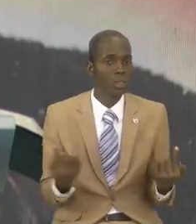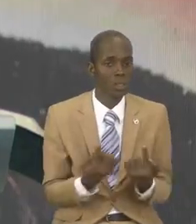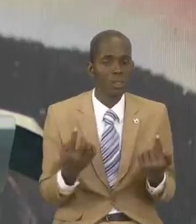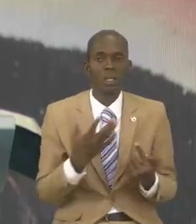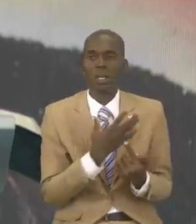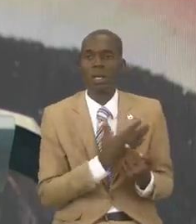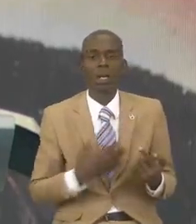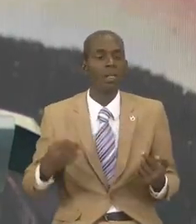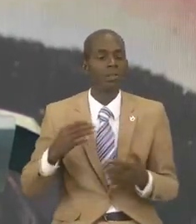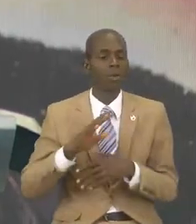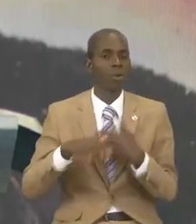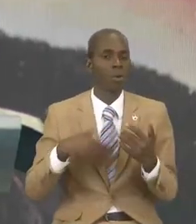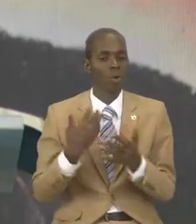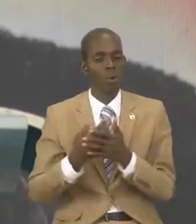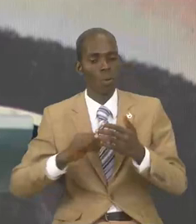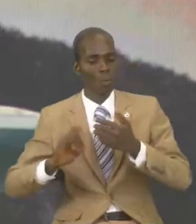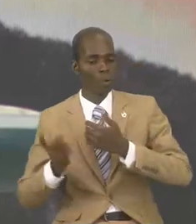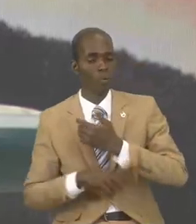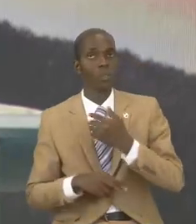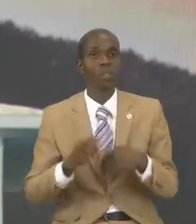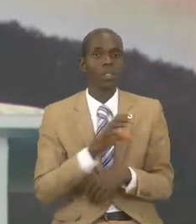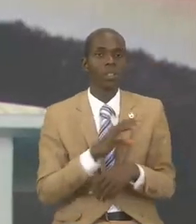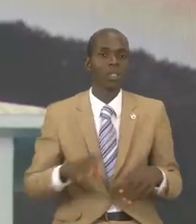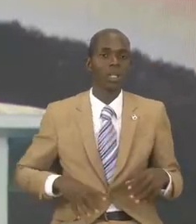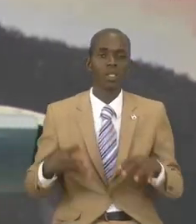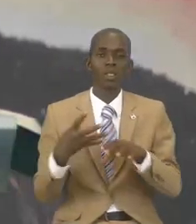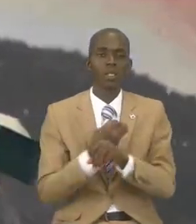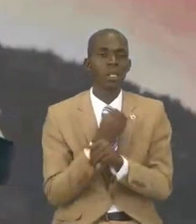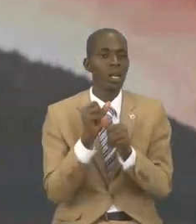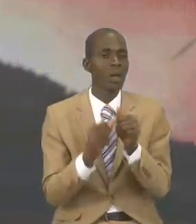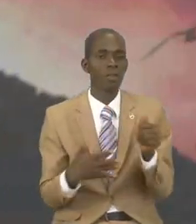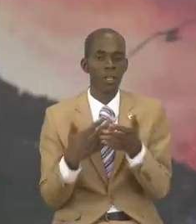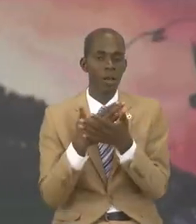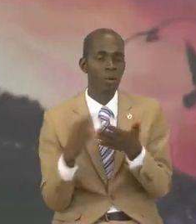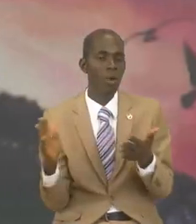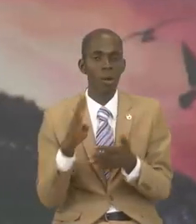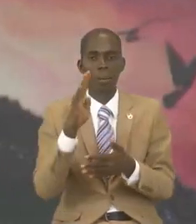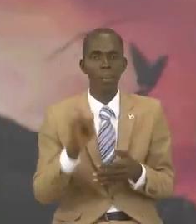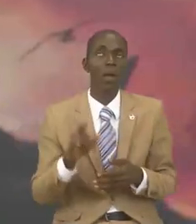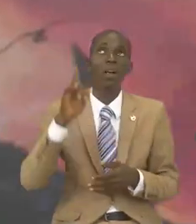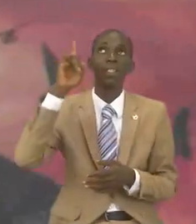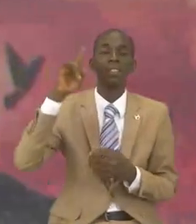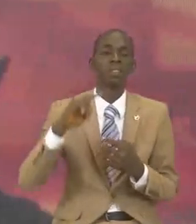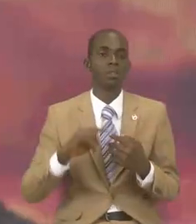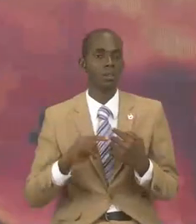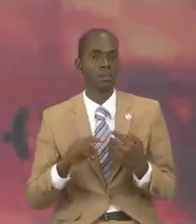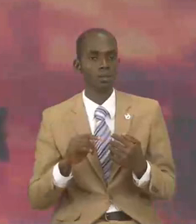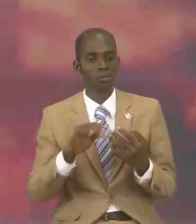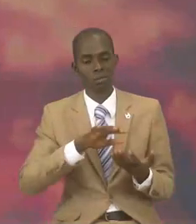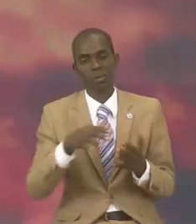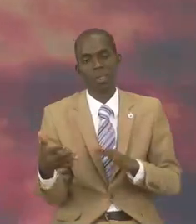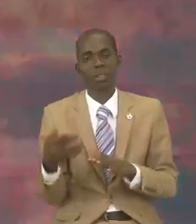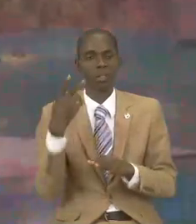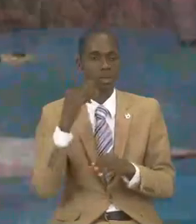Et le châtiment éternel, il a tout porté par sa crucifixion. Verset